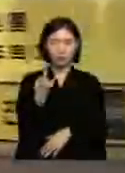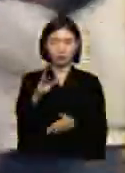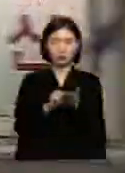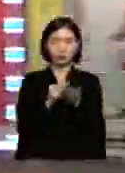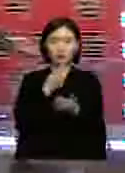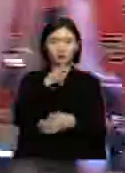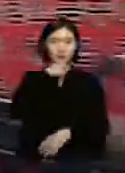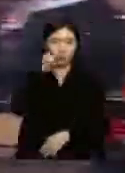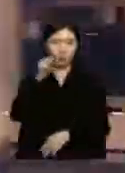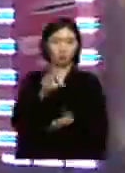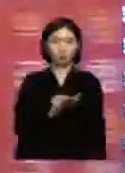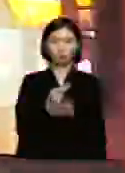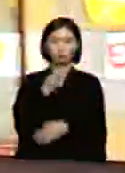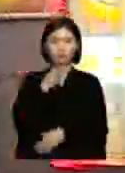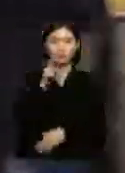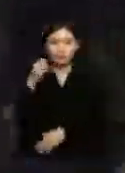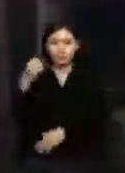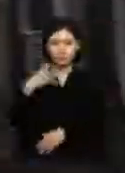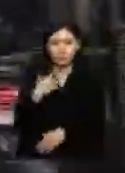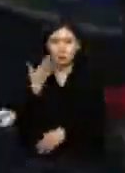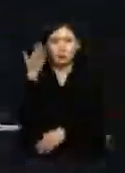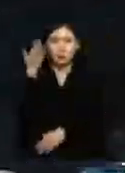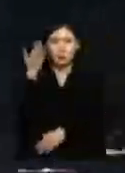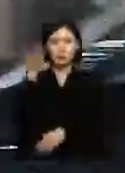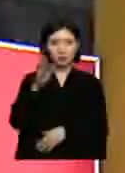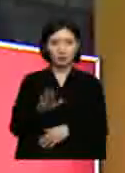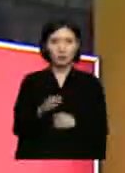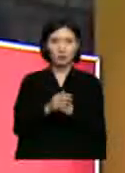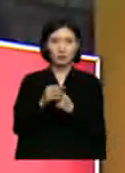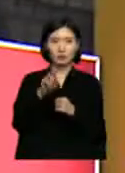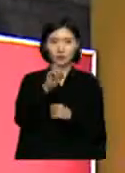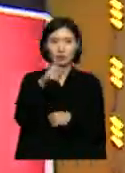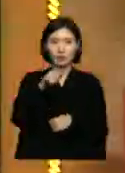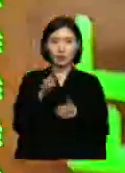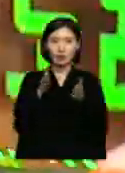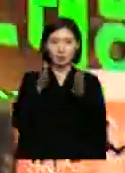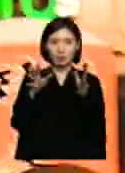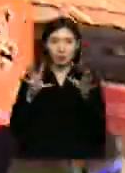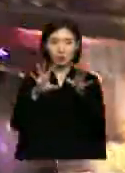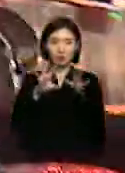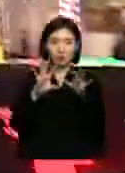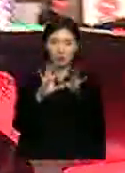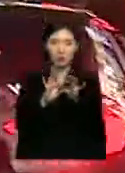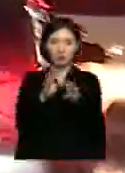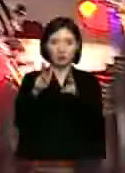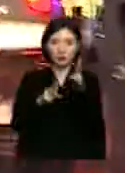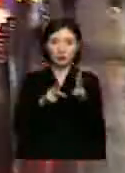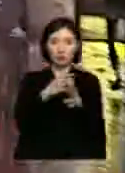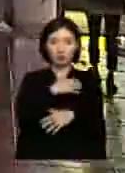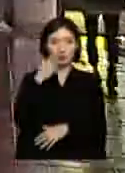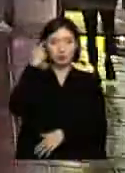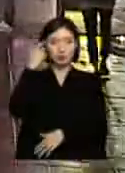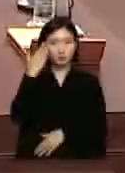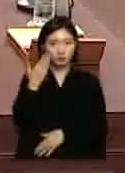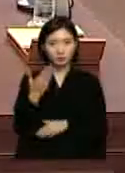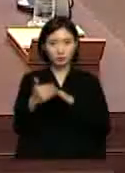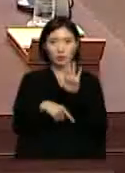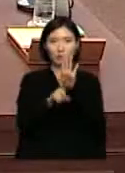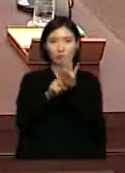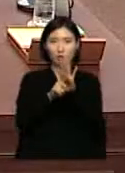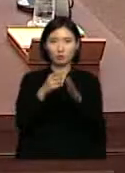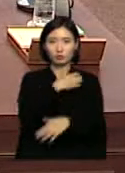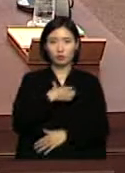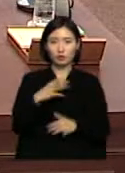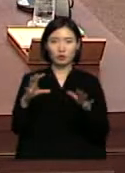문제될 것이 없다고 주장했습니다. 한편 이날엔 밀가루 간판 사업과 관련한 구정 질문이 예고되자 구청이